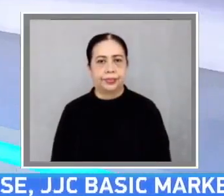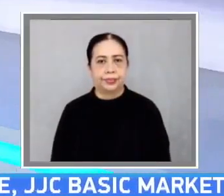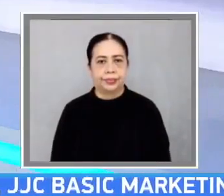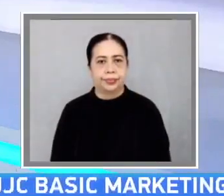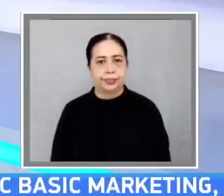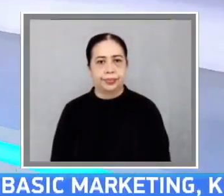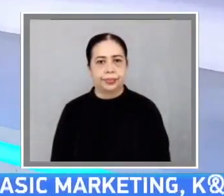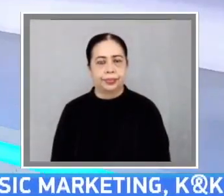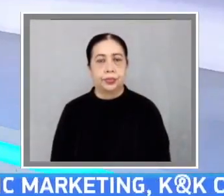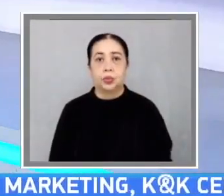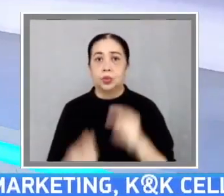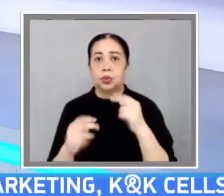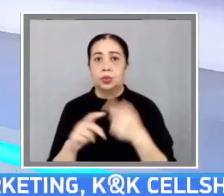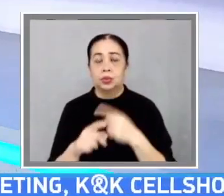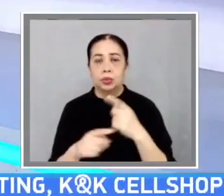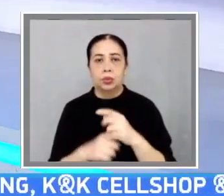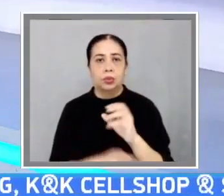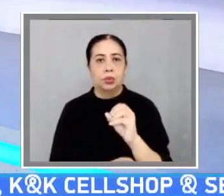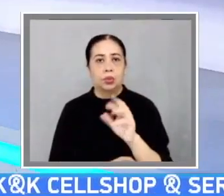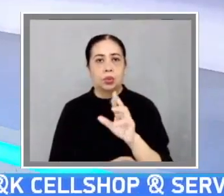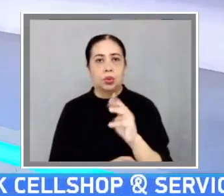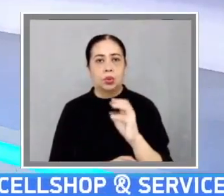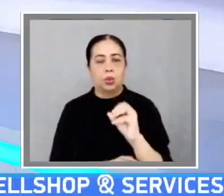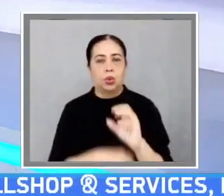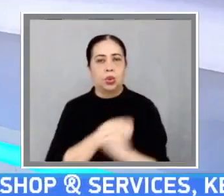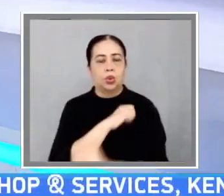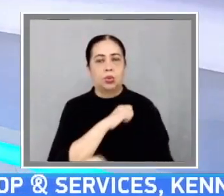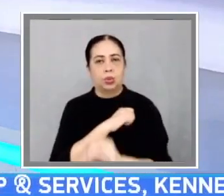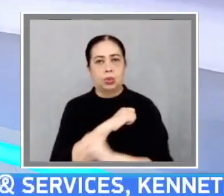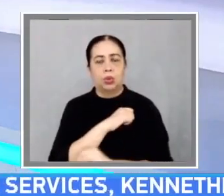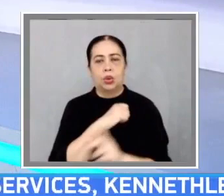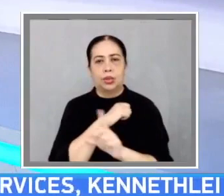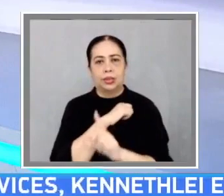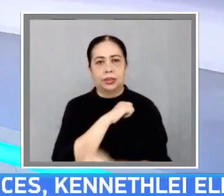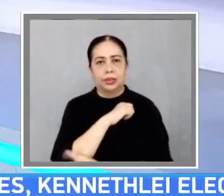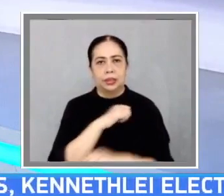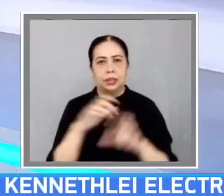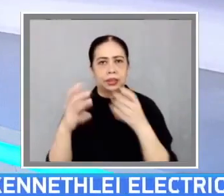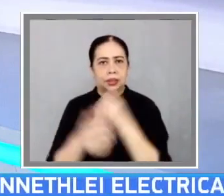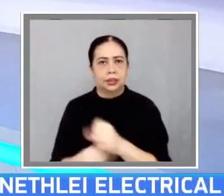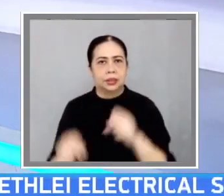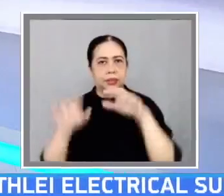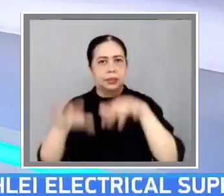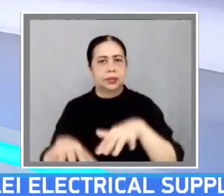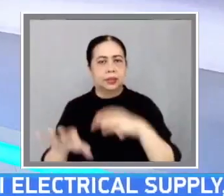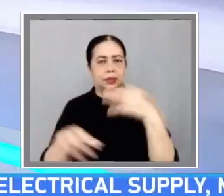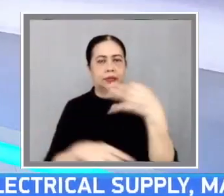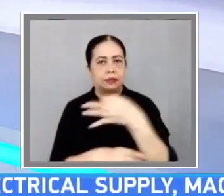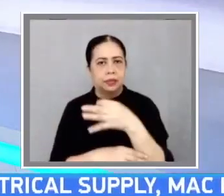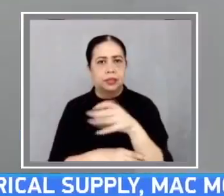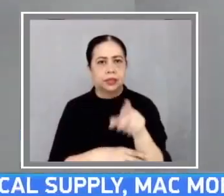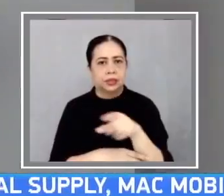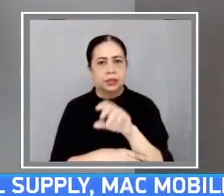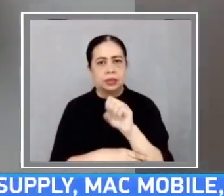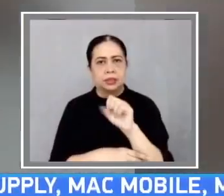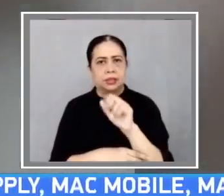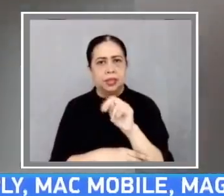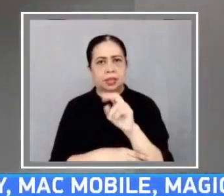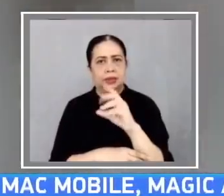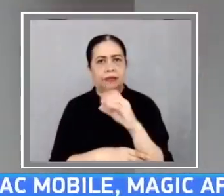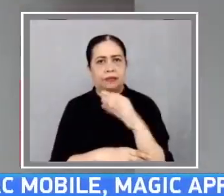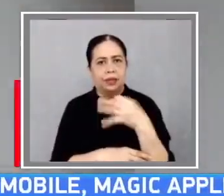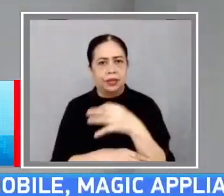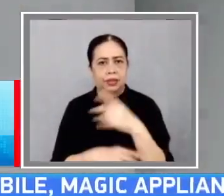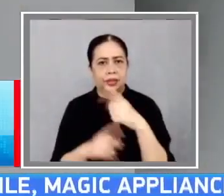Balita naman mula sa Ormoc, Leyte, nasa gate ng mga otoridad ang palutang-lutang na isdang sunfish. Sinubukan niyang itulak ng mga